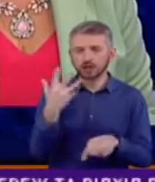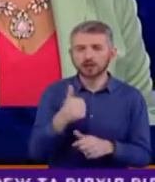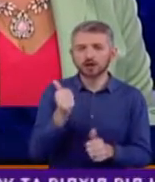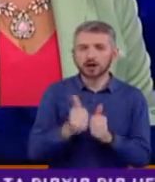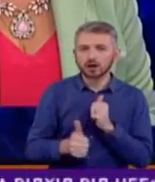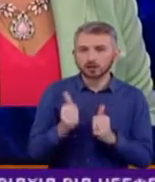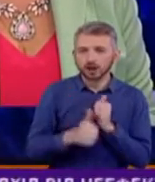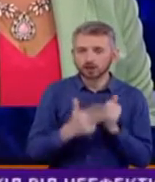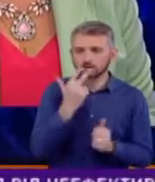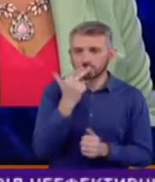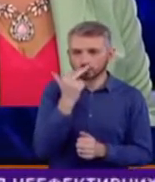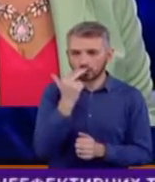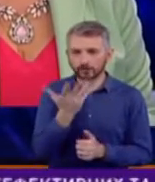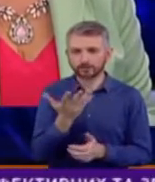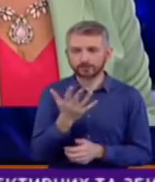каждый